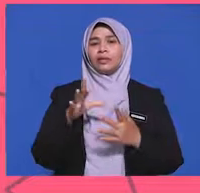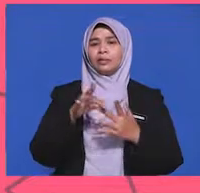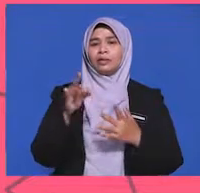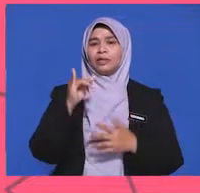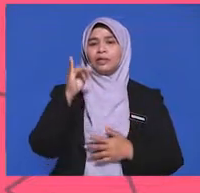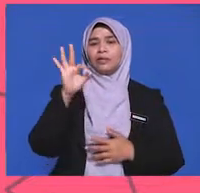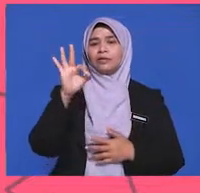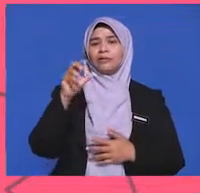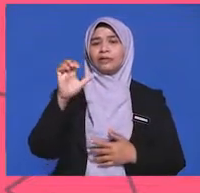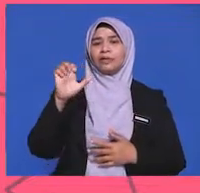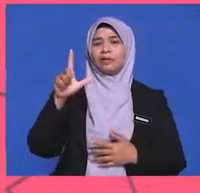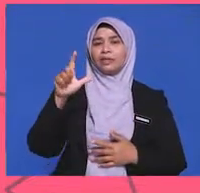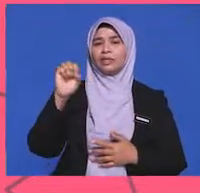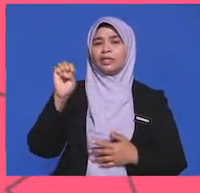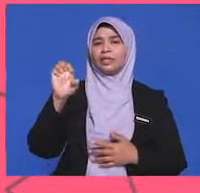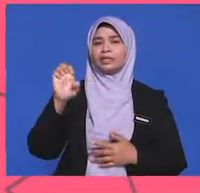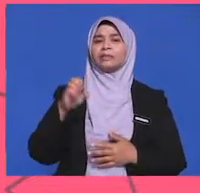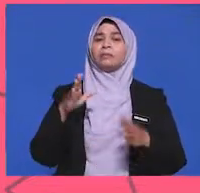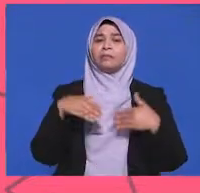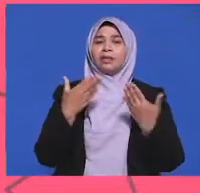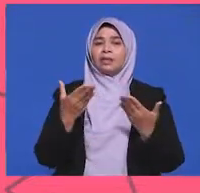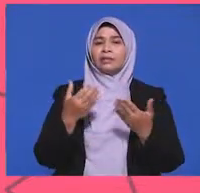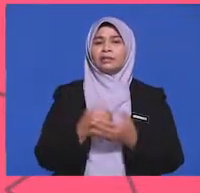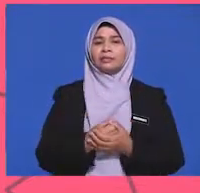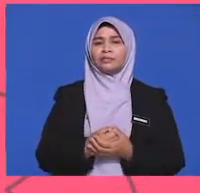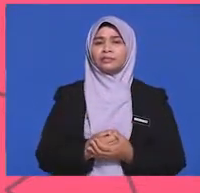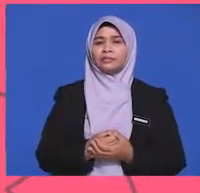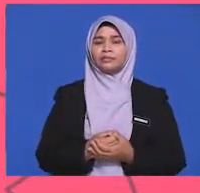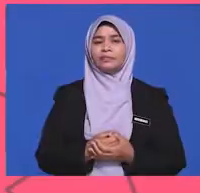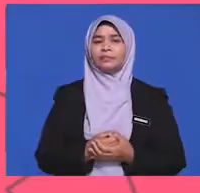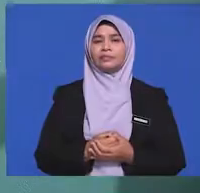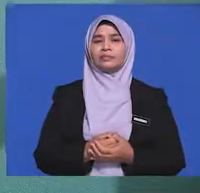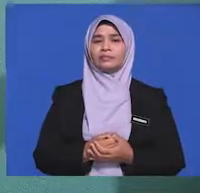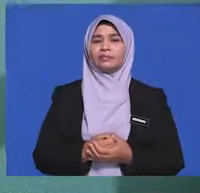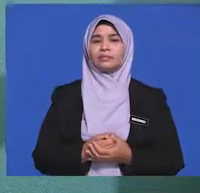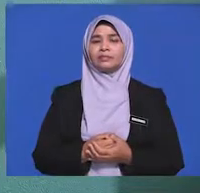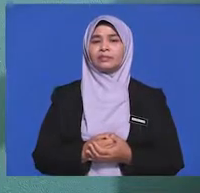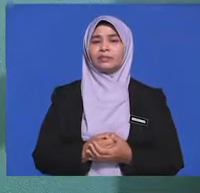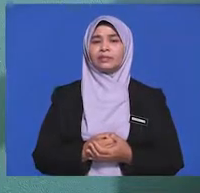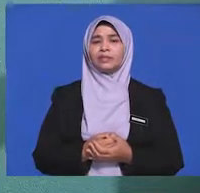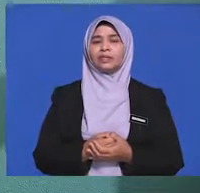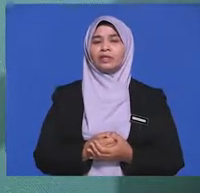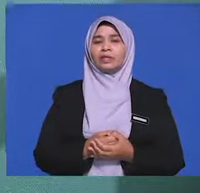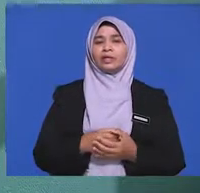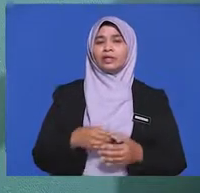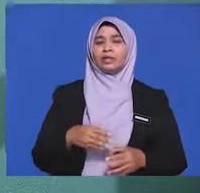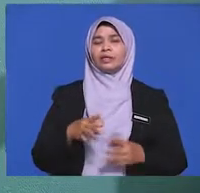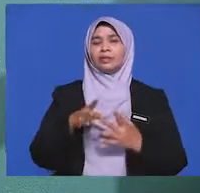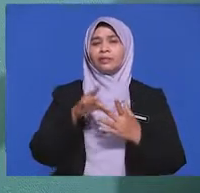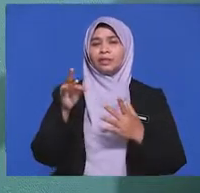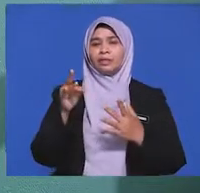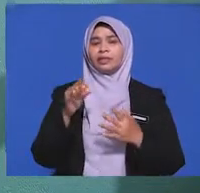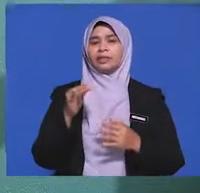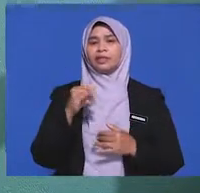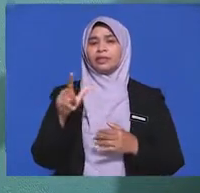if-else. Bagaimana pula ya struktur kawalan pilihan if-else? Struktur kawalan pilihan if-else